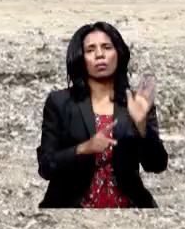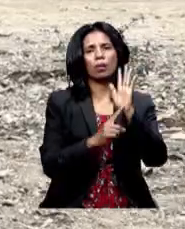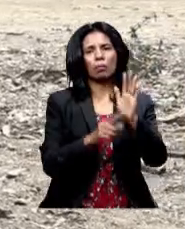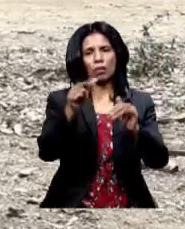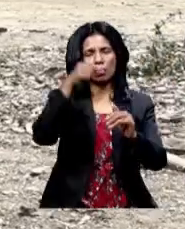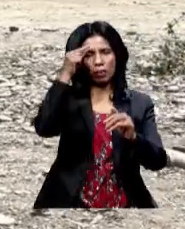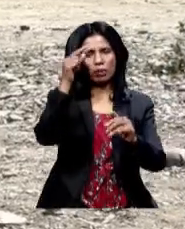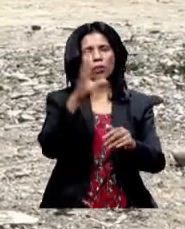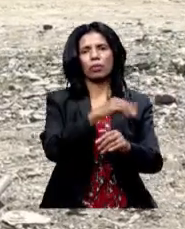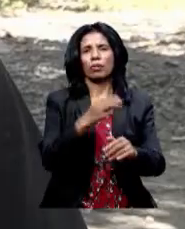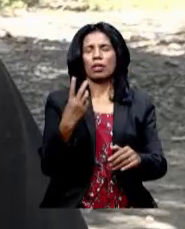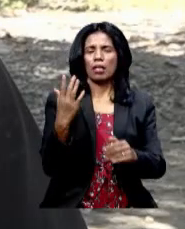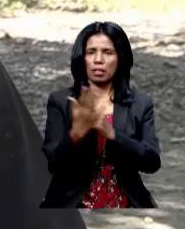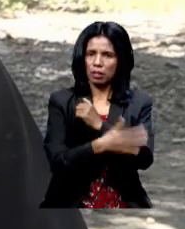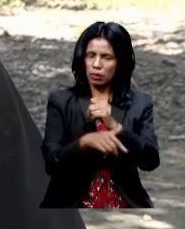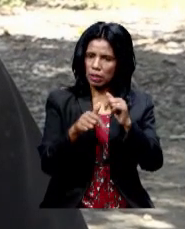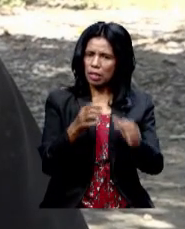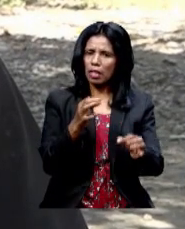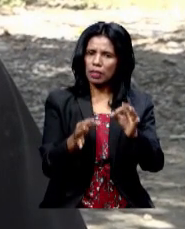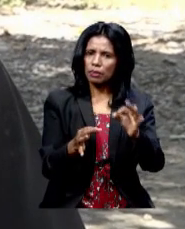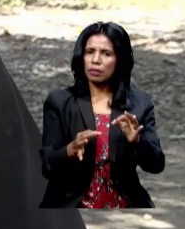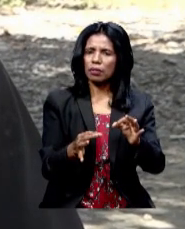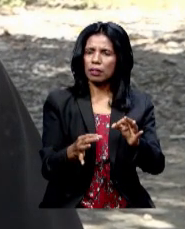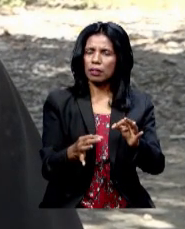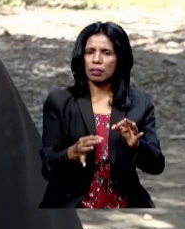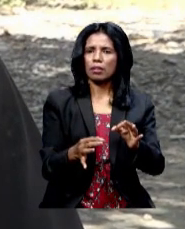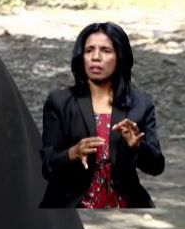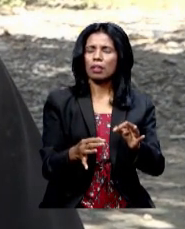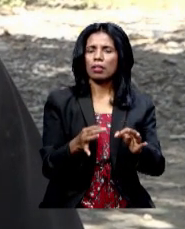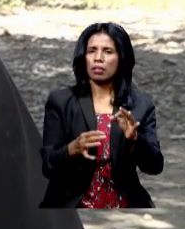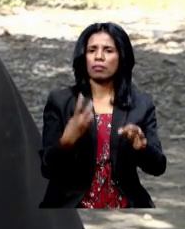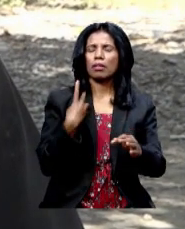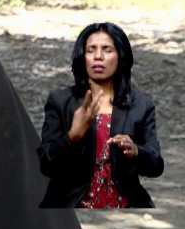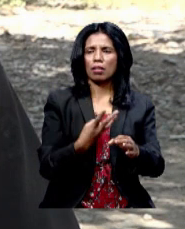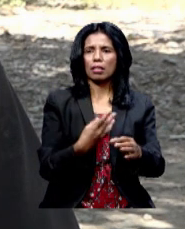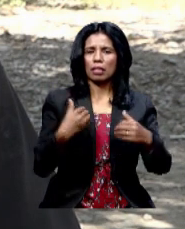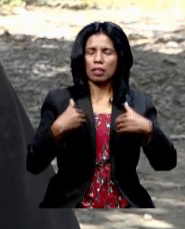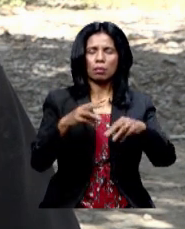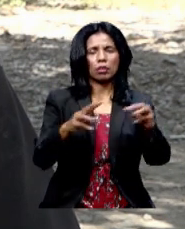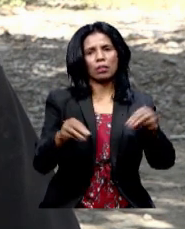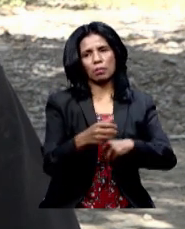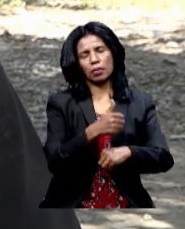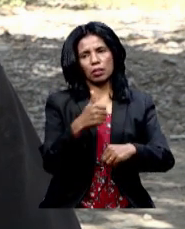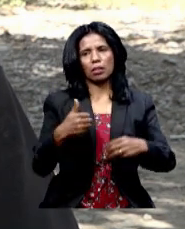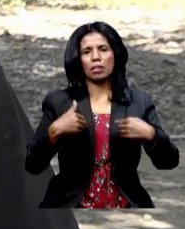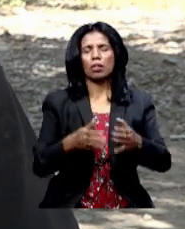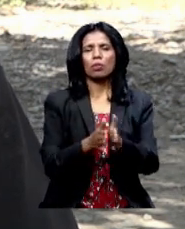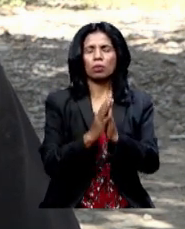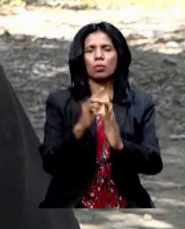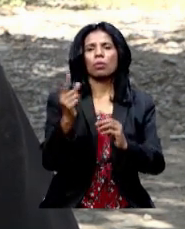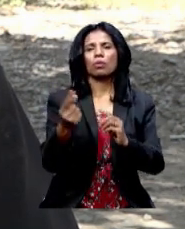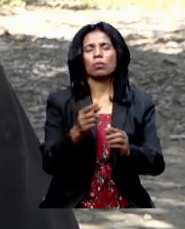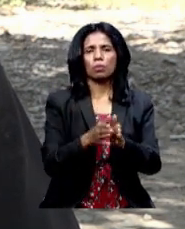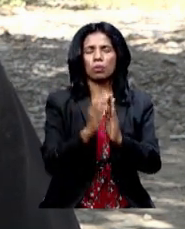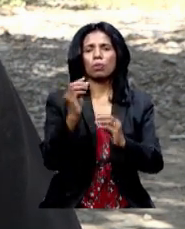dene. Karik. Ia kami det, nomos ia kami Iya, munisipu selik mos, se izi zuko na babe hanesa, ama kora